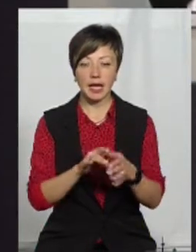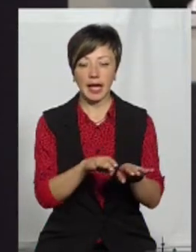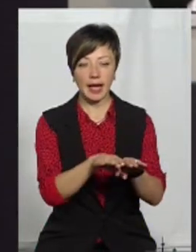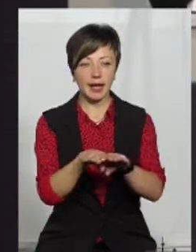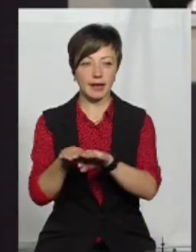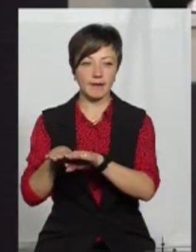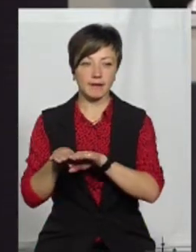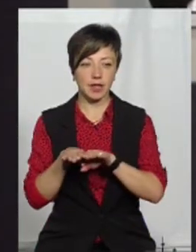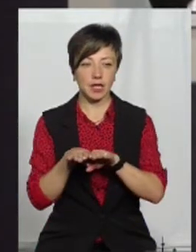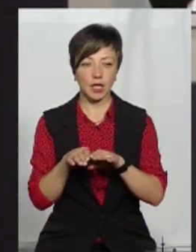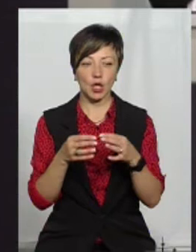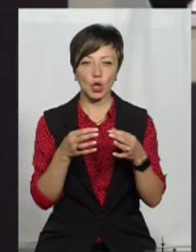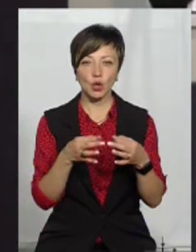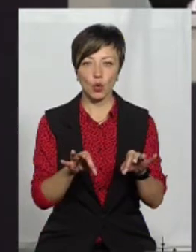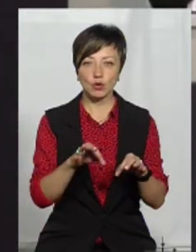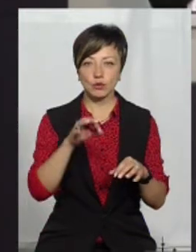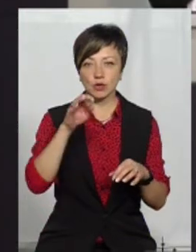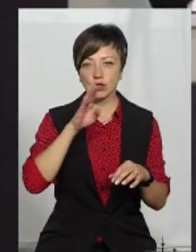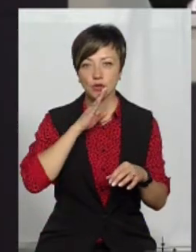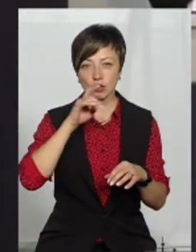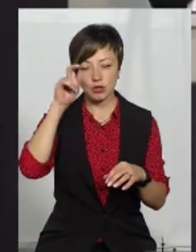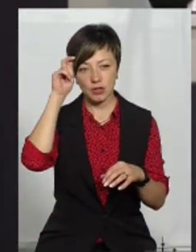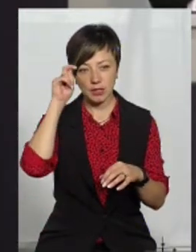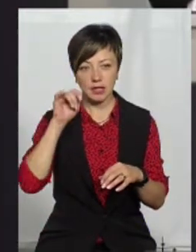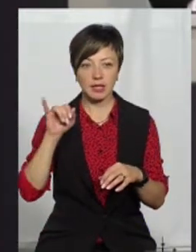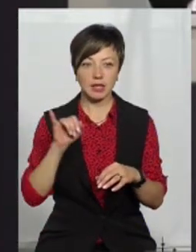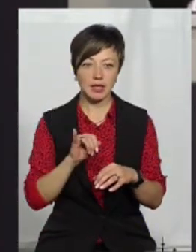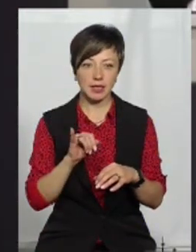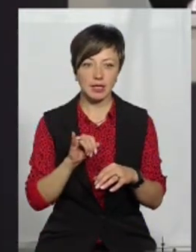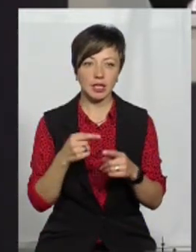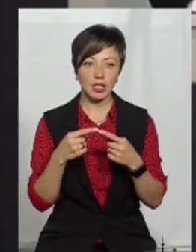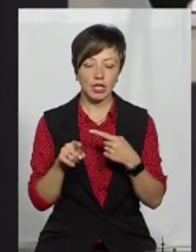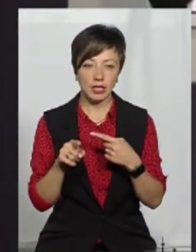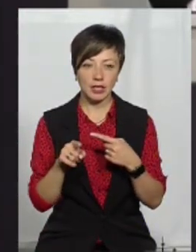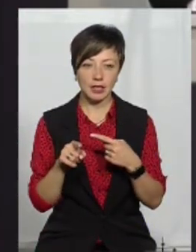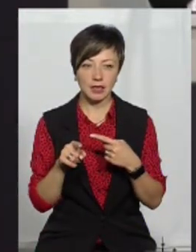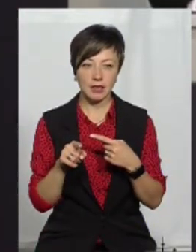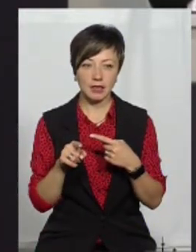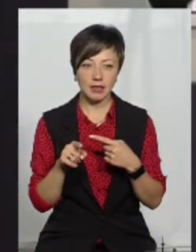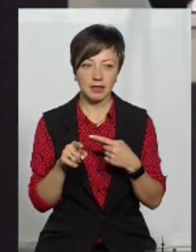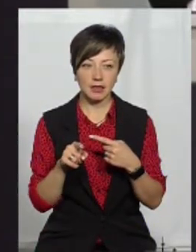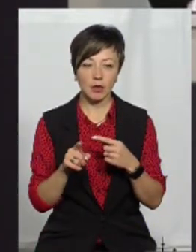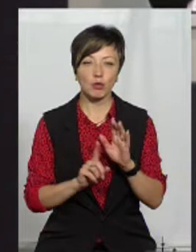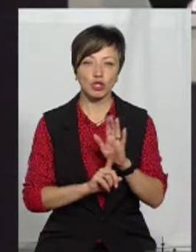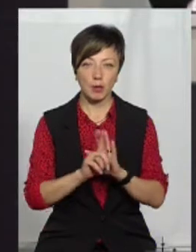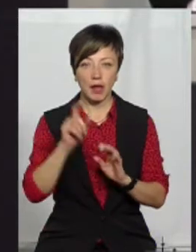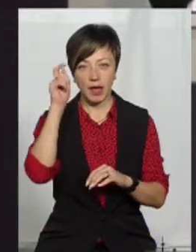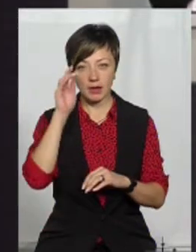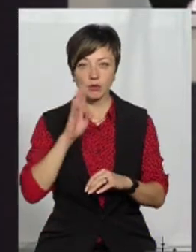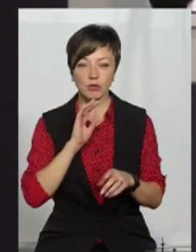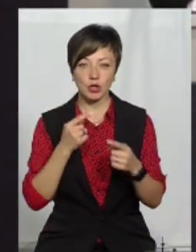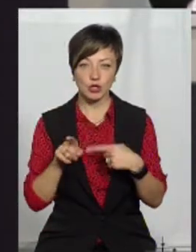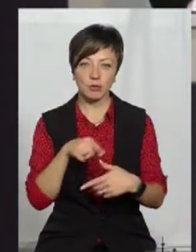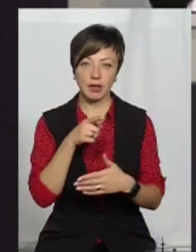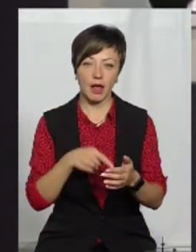і чоловіків. Тому що це не тільки жінок і чоловіків, це інших. Ми говоримо про гендер, почали з гендера, потім продовжу по інші